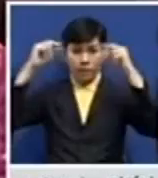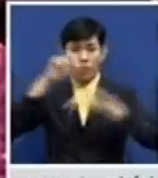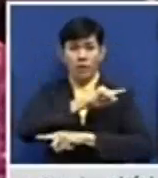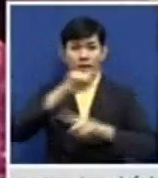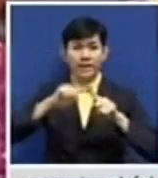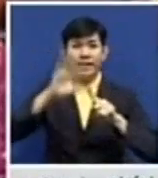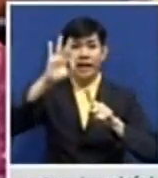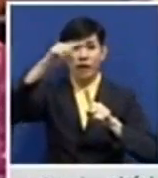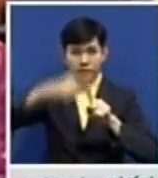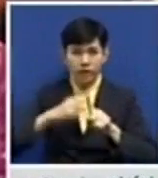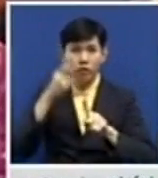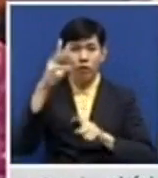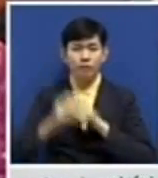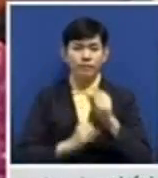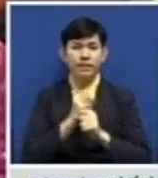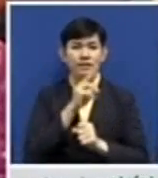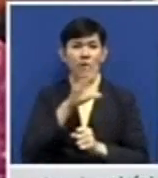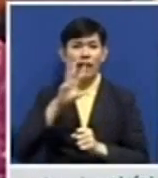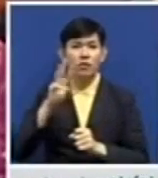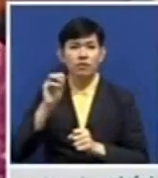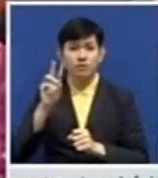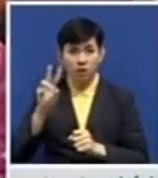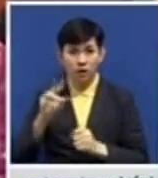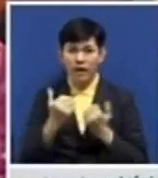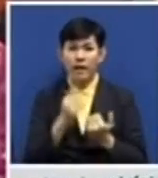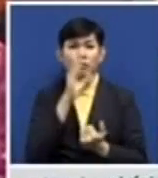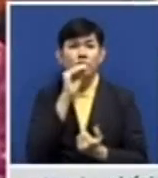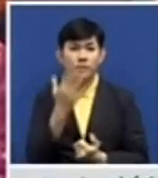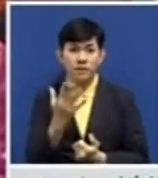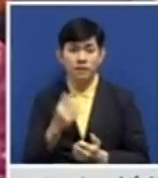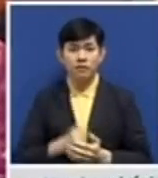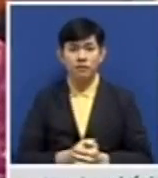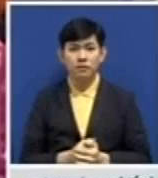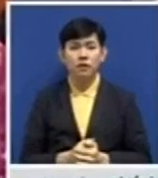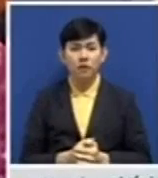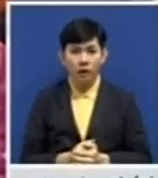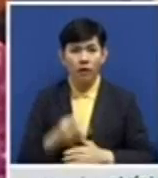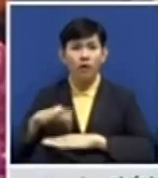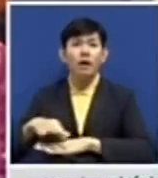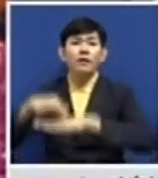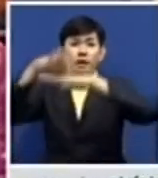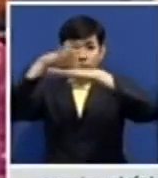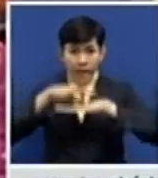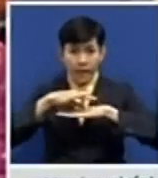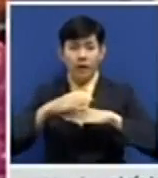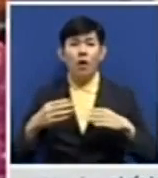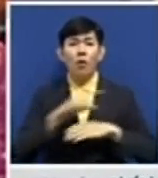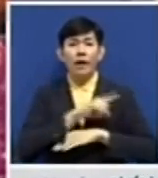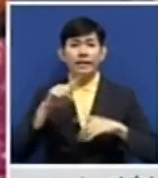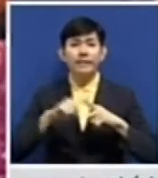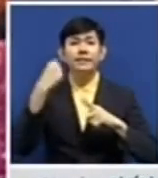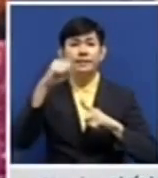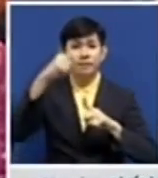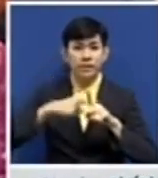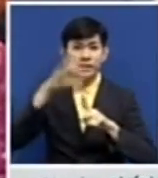9มิถุนายน2562ตรงนี้ท่านไม่ได้พูดนะและแต่งตั้งคณะรัฐมนตรีเมื่อวันที่10กรกฎาคม